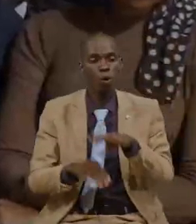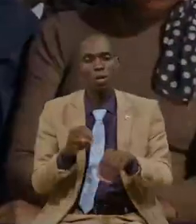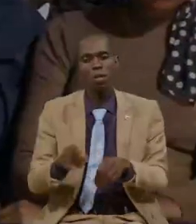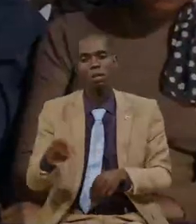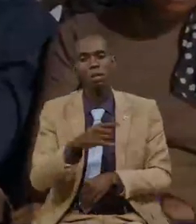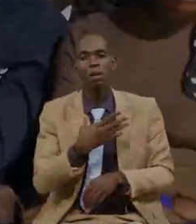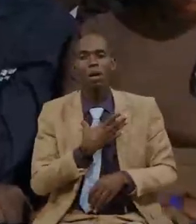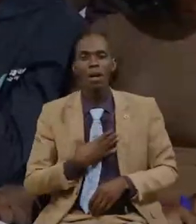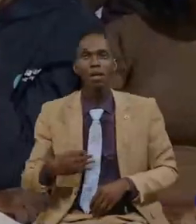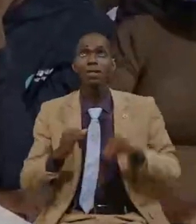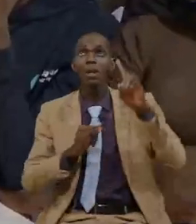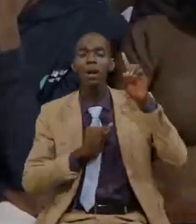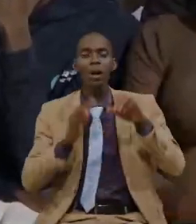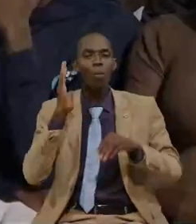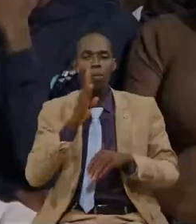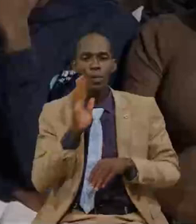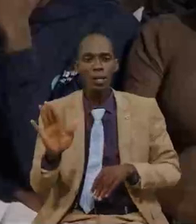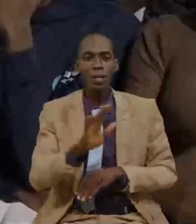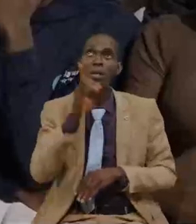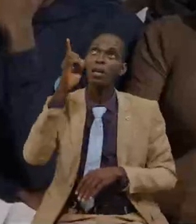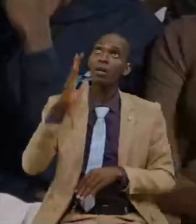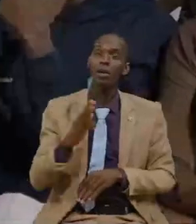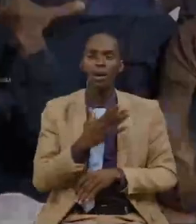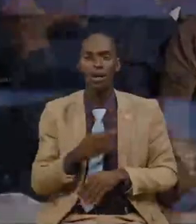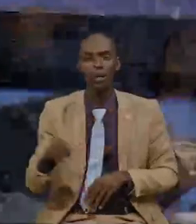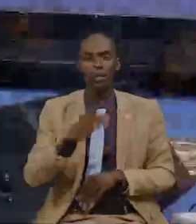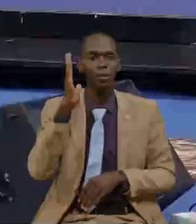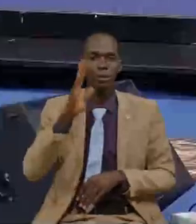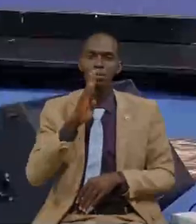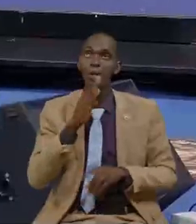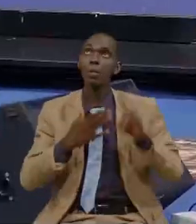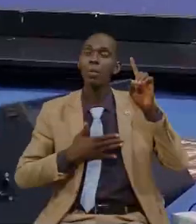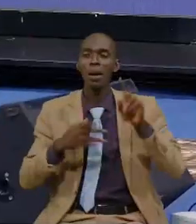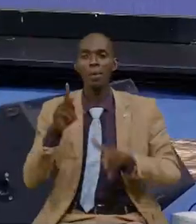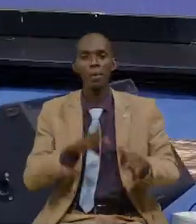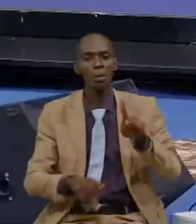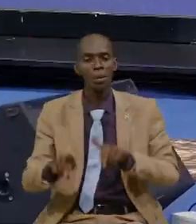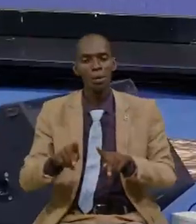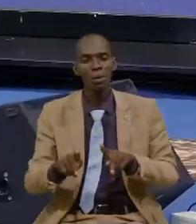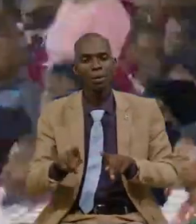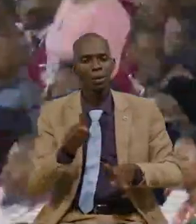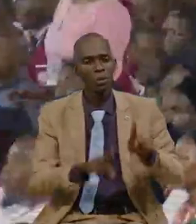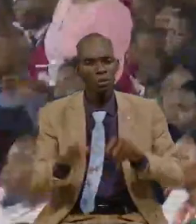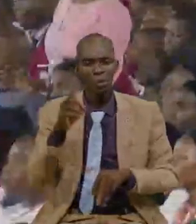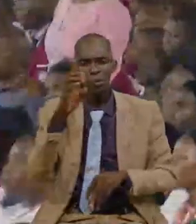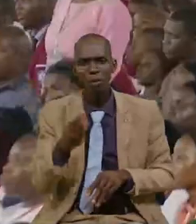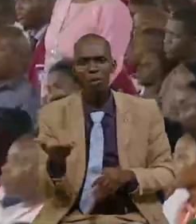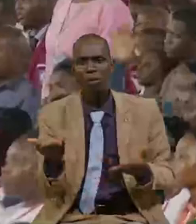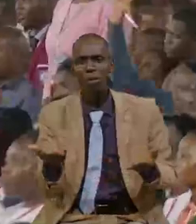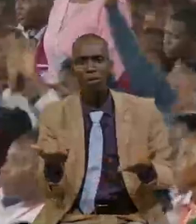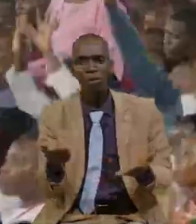d'eux. Je serai leur Dieu et ils seront mon peuple. Peuple de